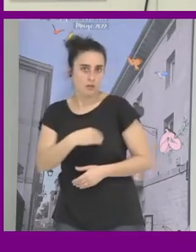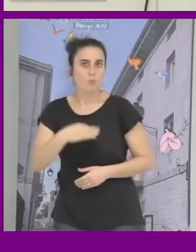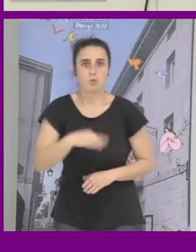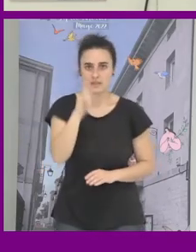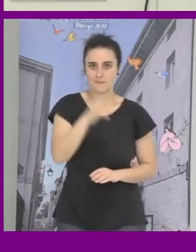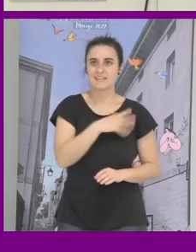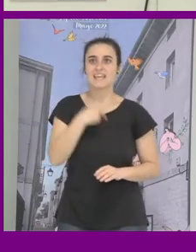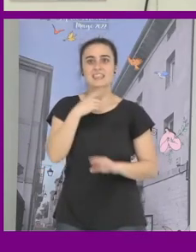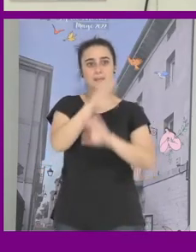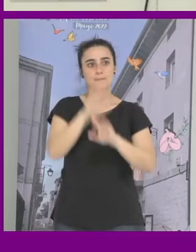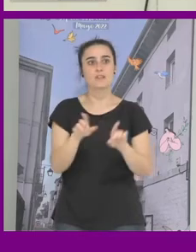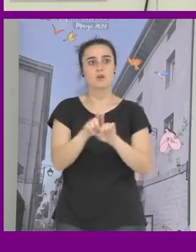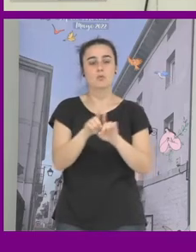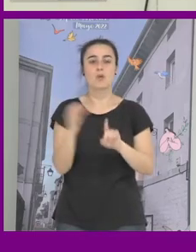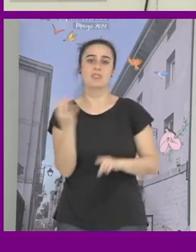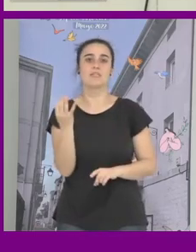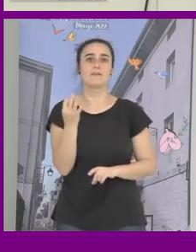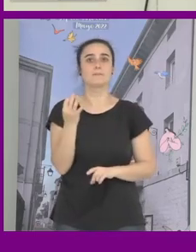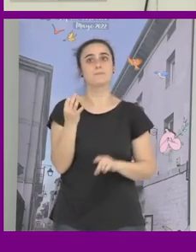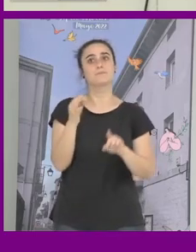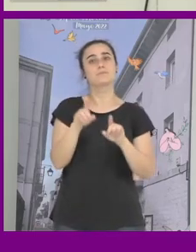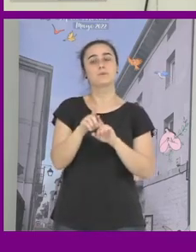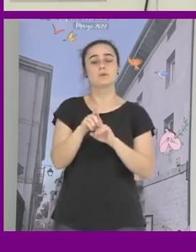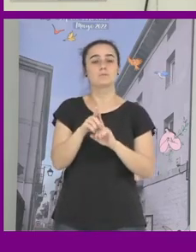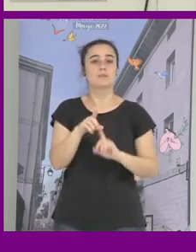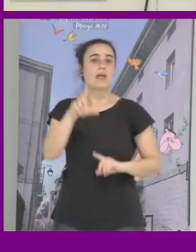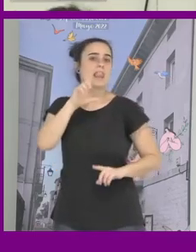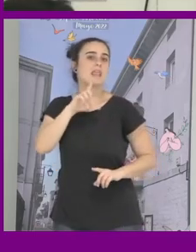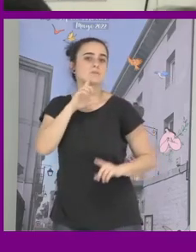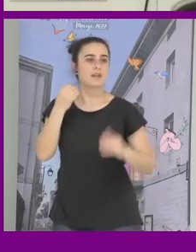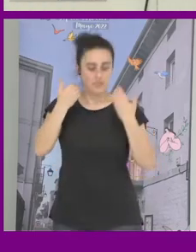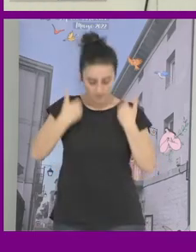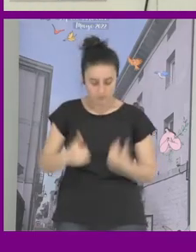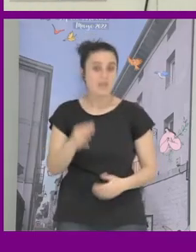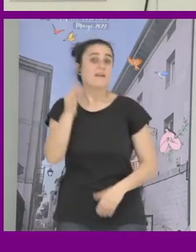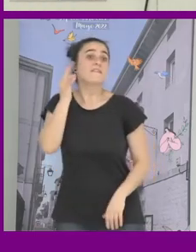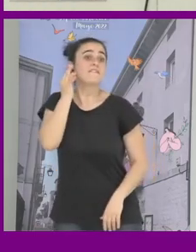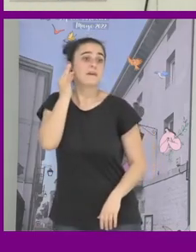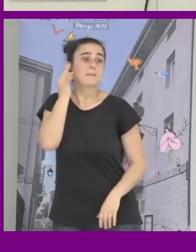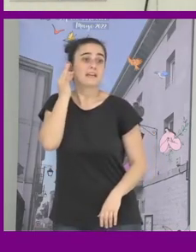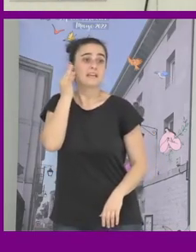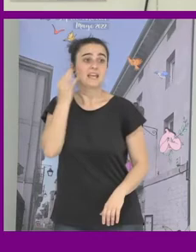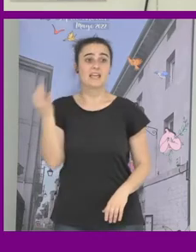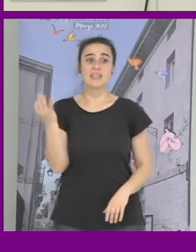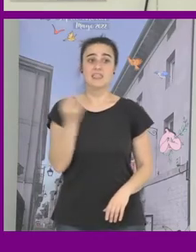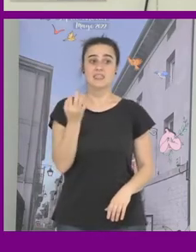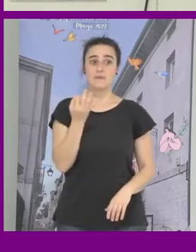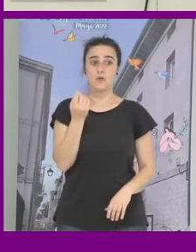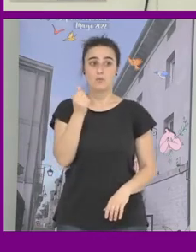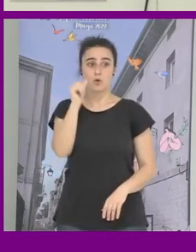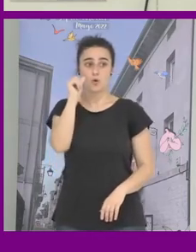beti, fem, ez, ba, lesbiana femeninoa, izan behar duela, ba,